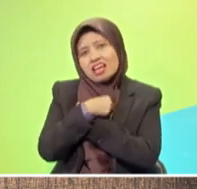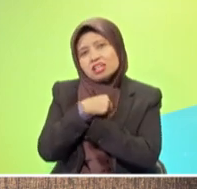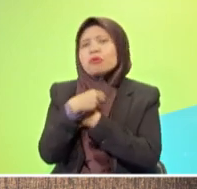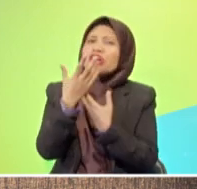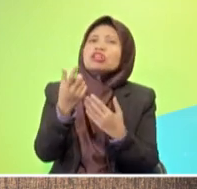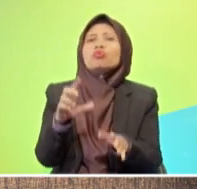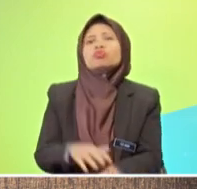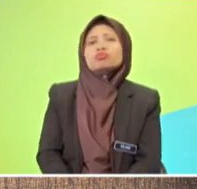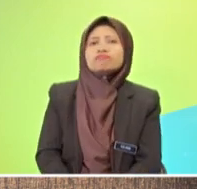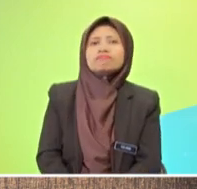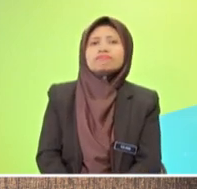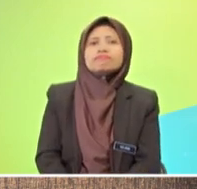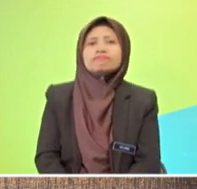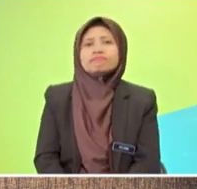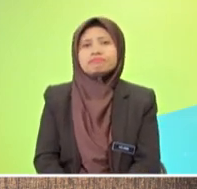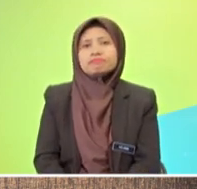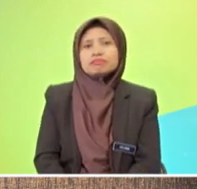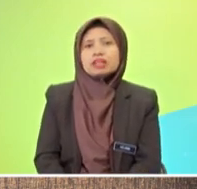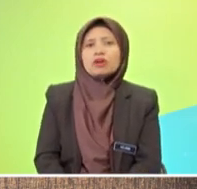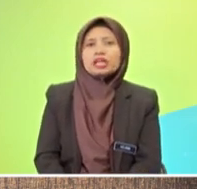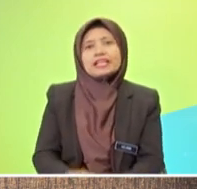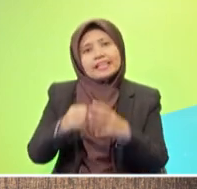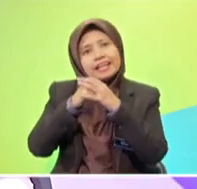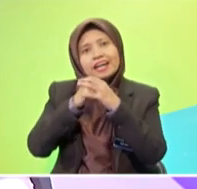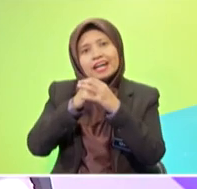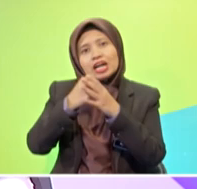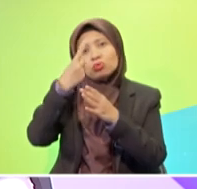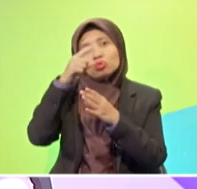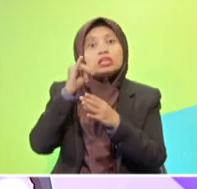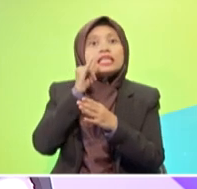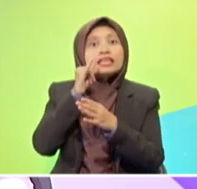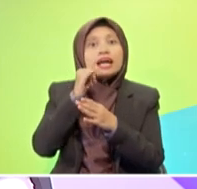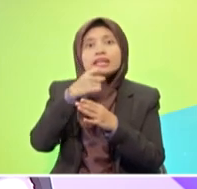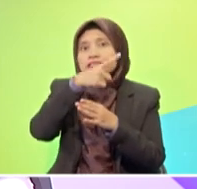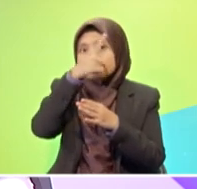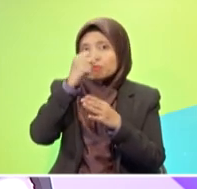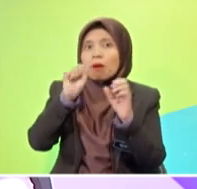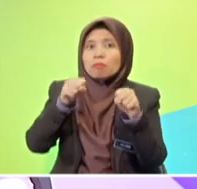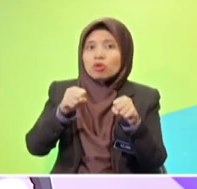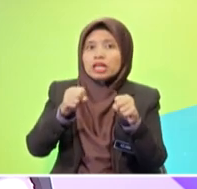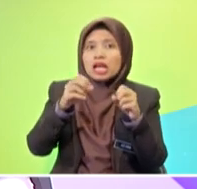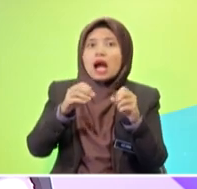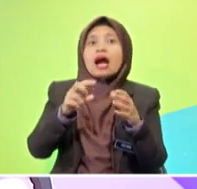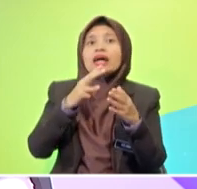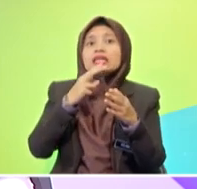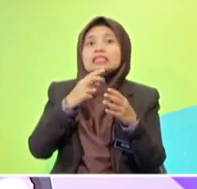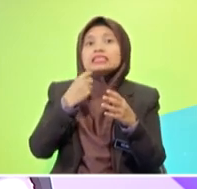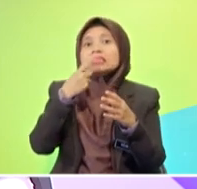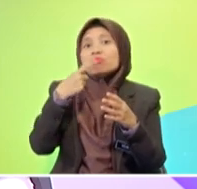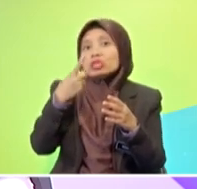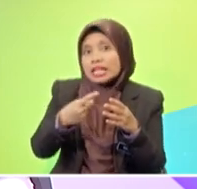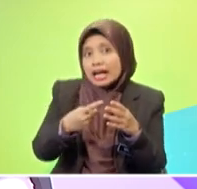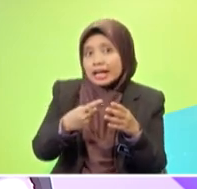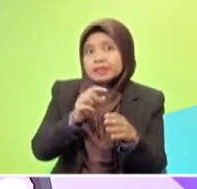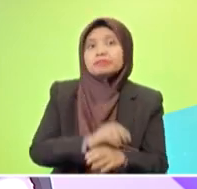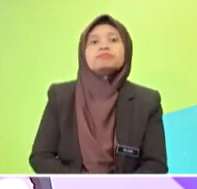tahu Iya Tania kepada cobaan yang baik daripada Intan sebutan yang masih lagi Jelas intonasi juga